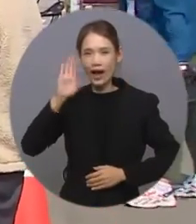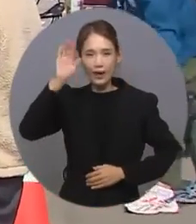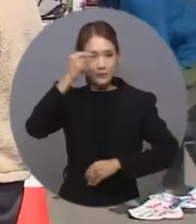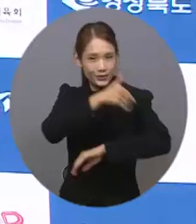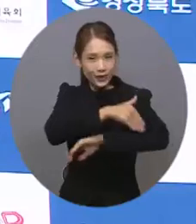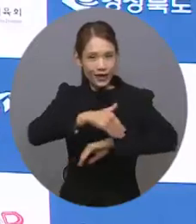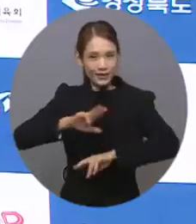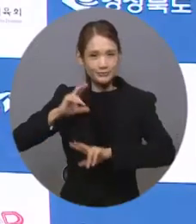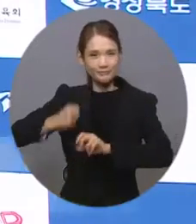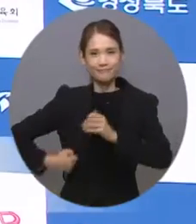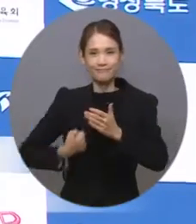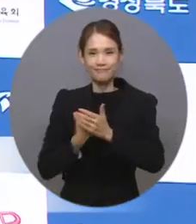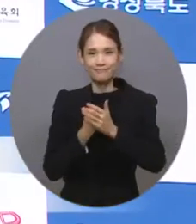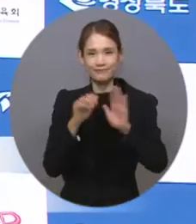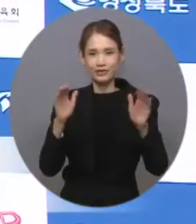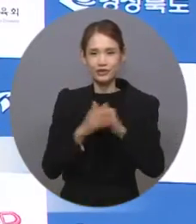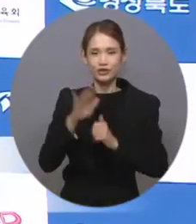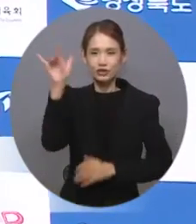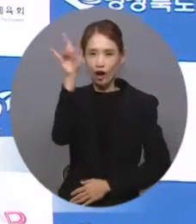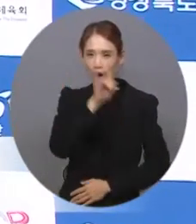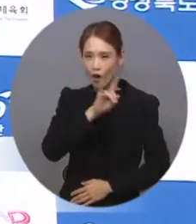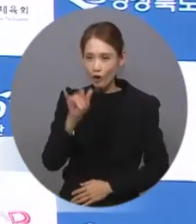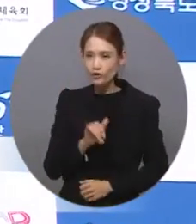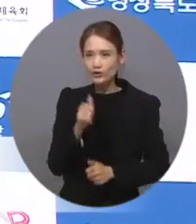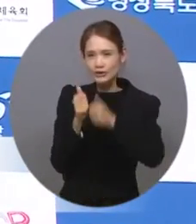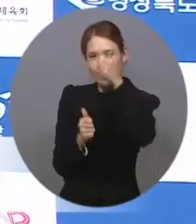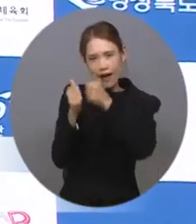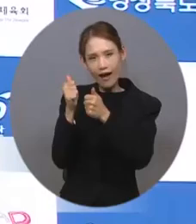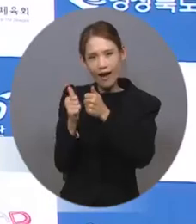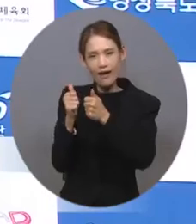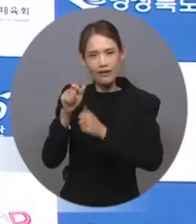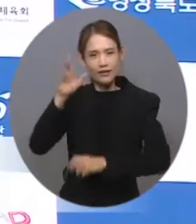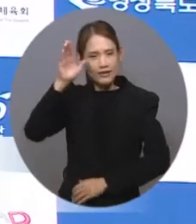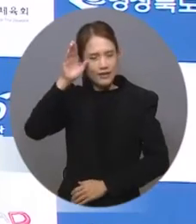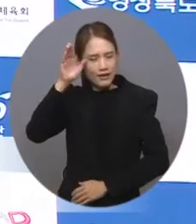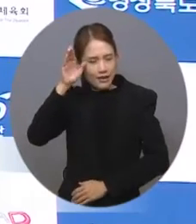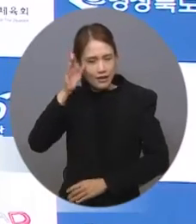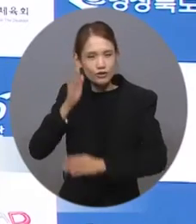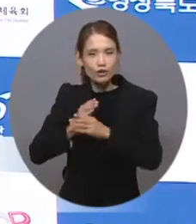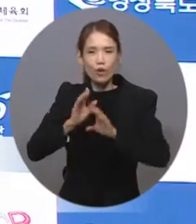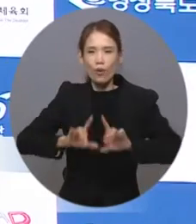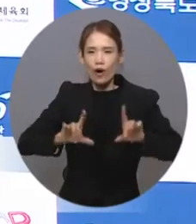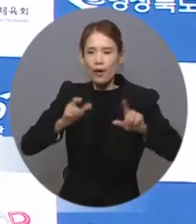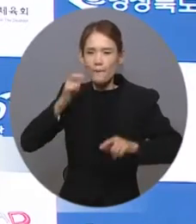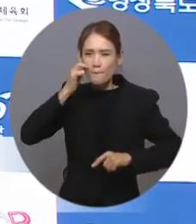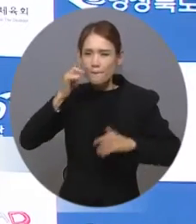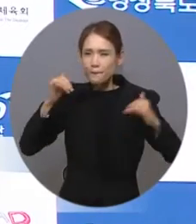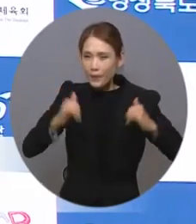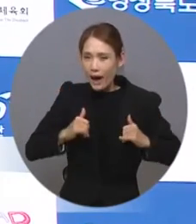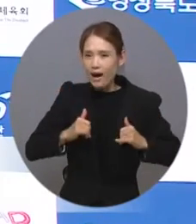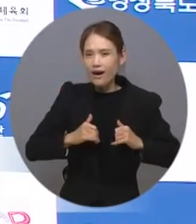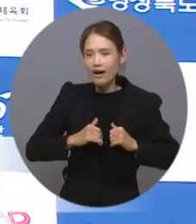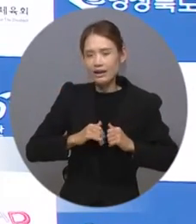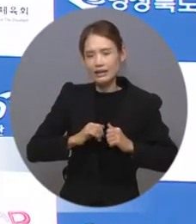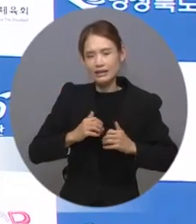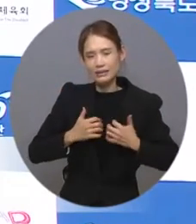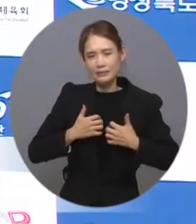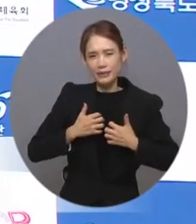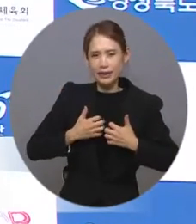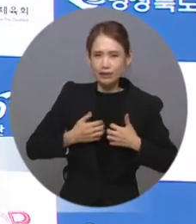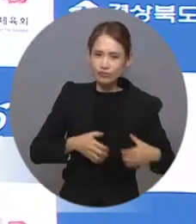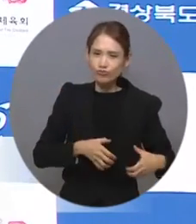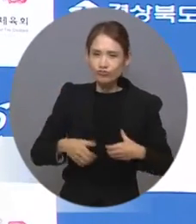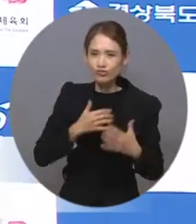다졌습니다. 전국체전을 기대하고 있었는데요. 올해도 못할까 봐 조마조마했었는데 이렇게 치르고 나니까